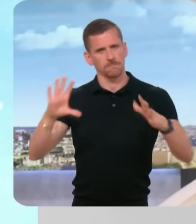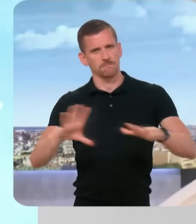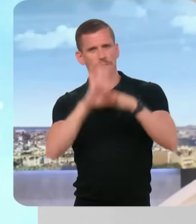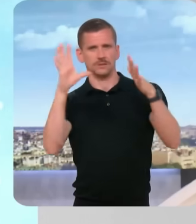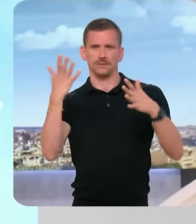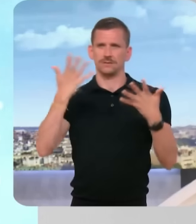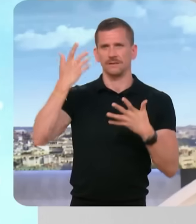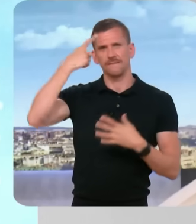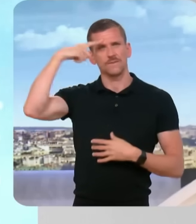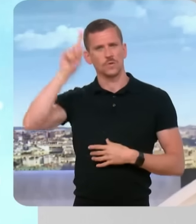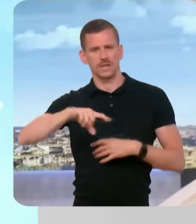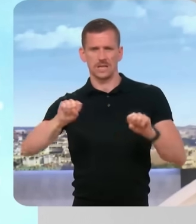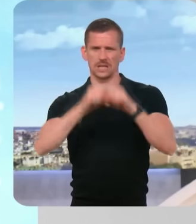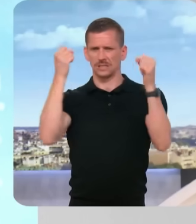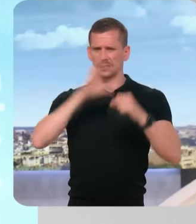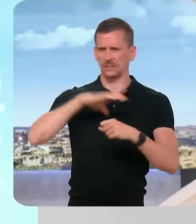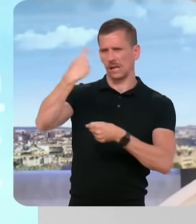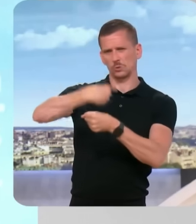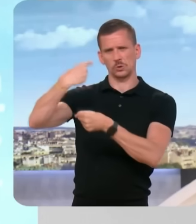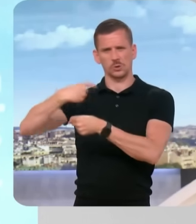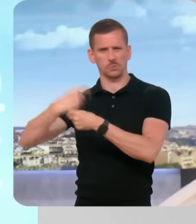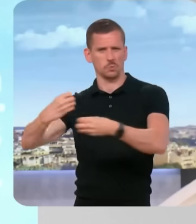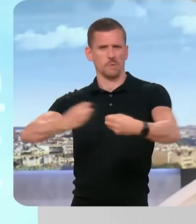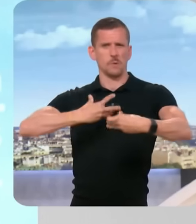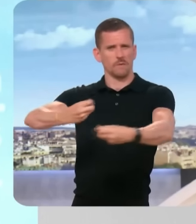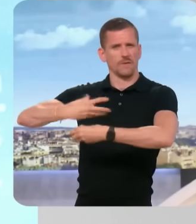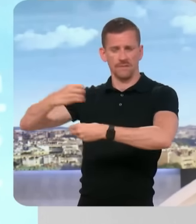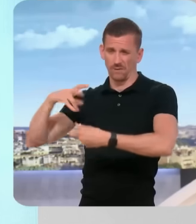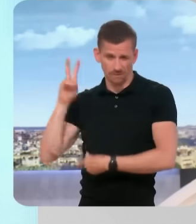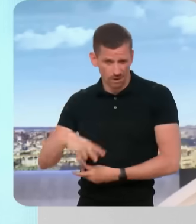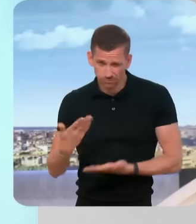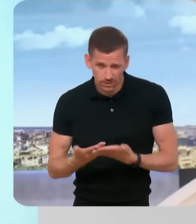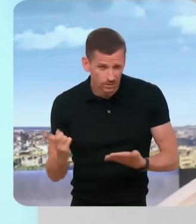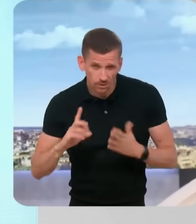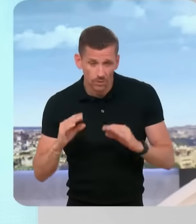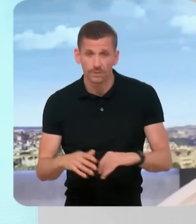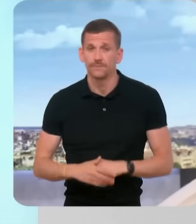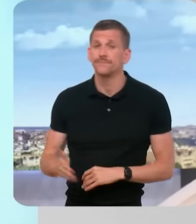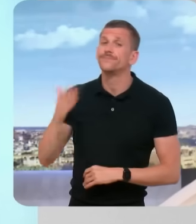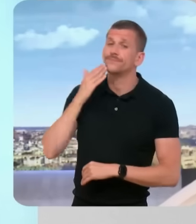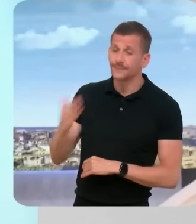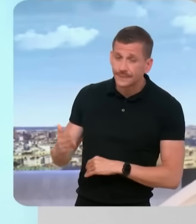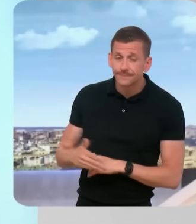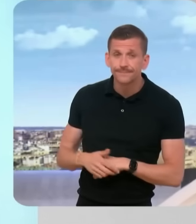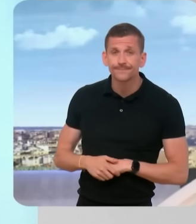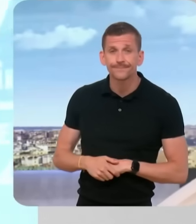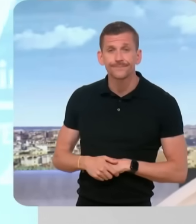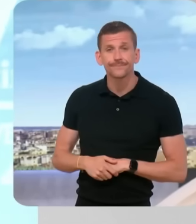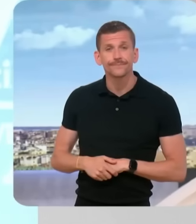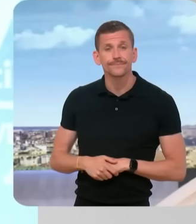accuser France Insoumise de choses, évidemment, qui sont totalement contraires à toutes ces valeurs. Eh bien, vous l'avez dit. Je vous remercie. Et donc, c'est la suite de